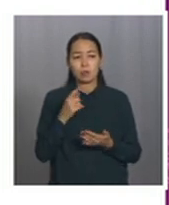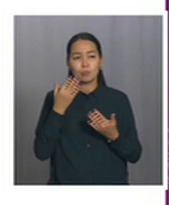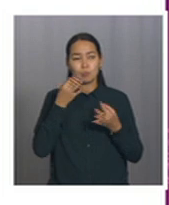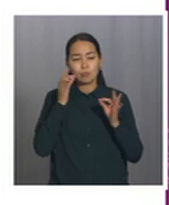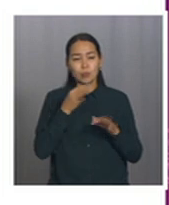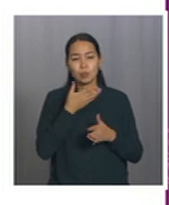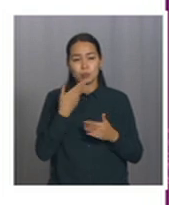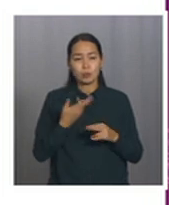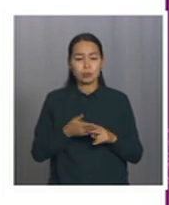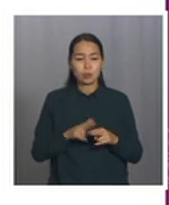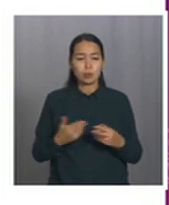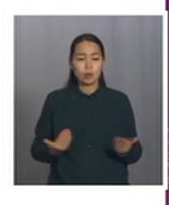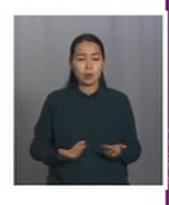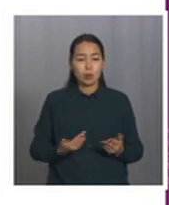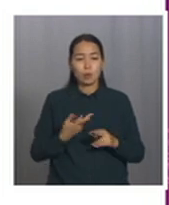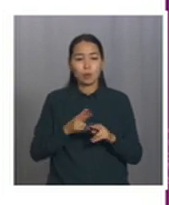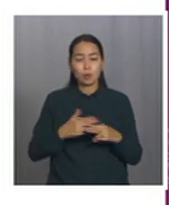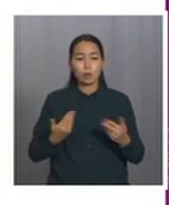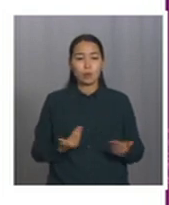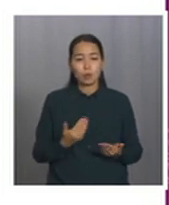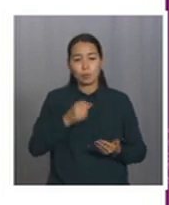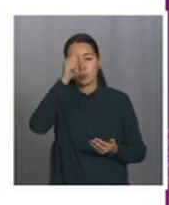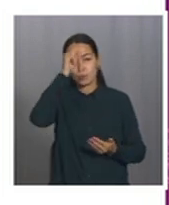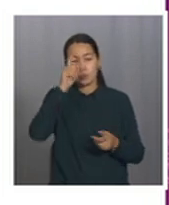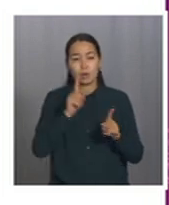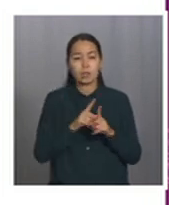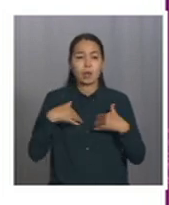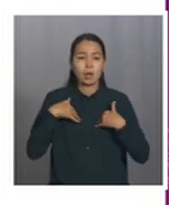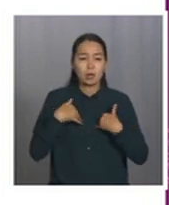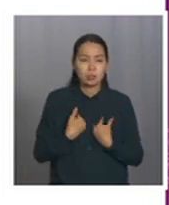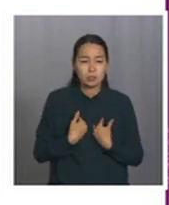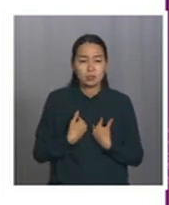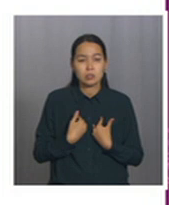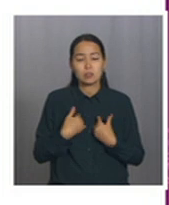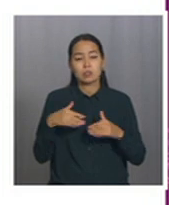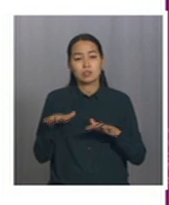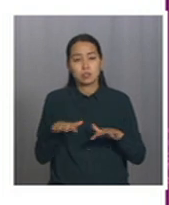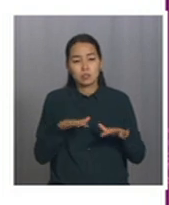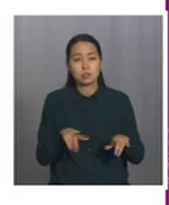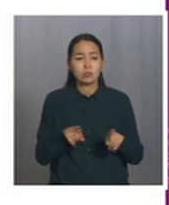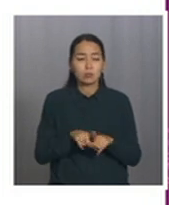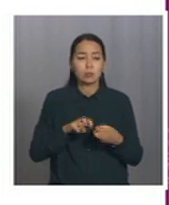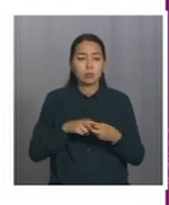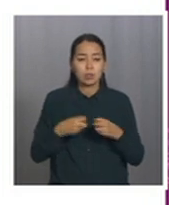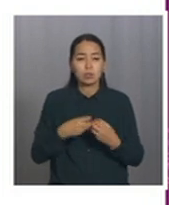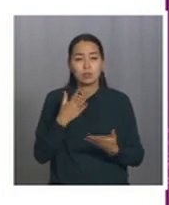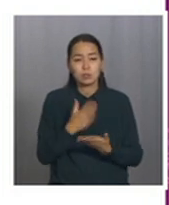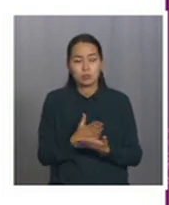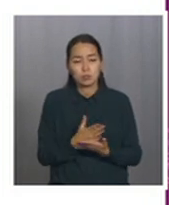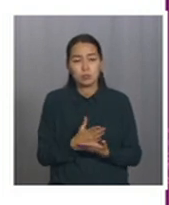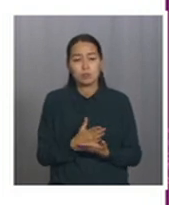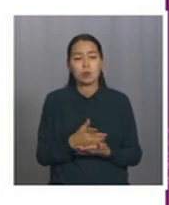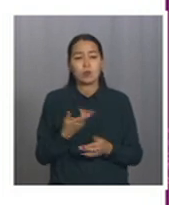Құдайым айырмасын. Шалдық атын, шаршайтын жерлер де бар, шыққызбайтын